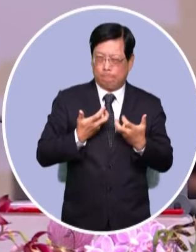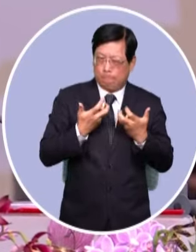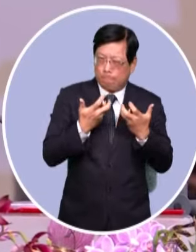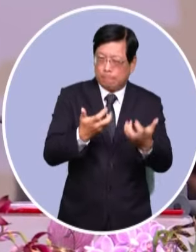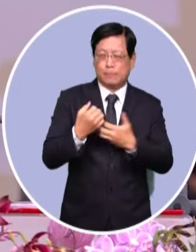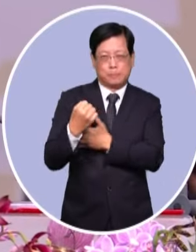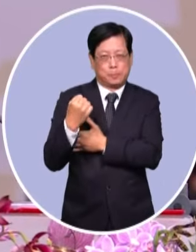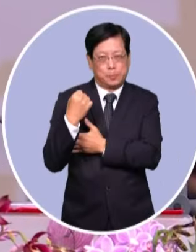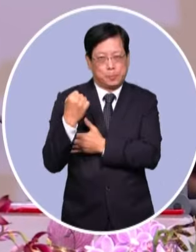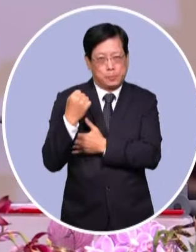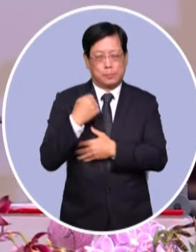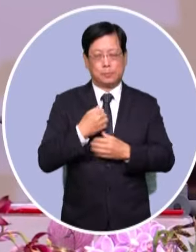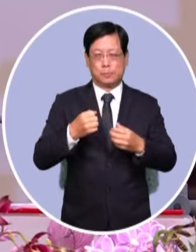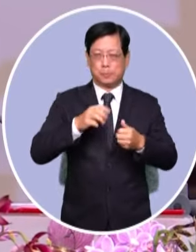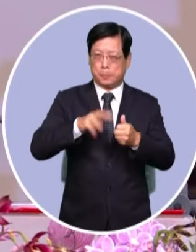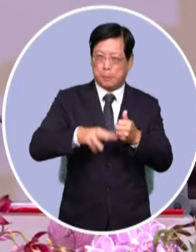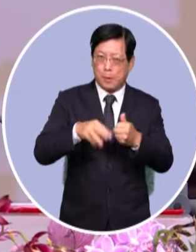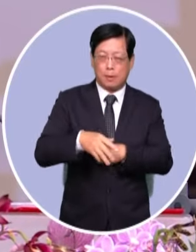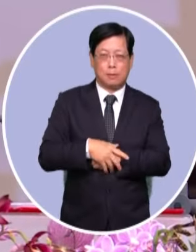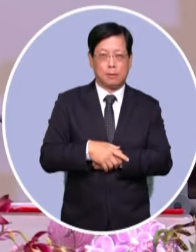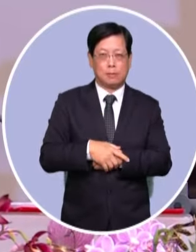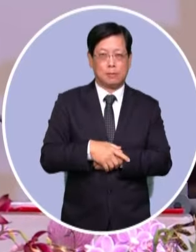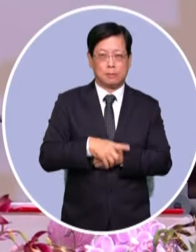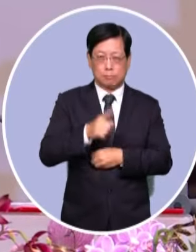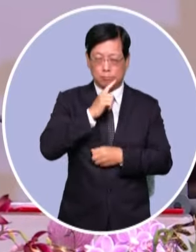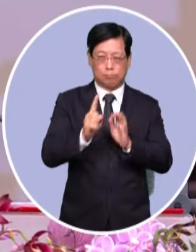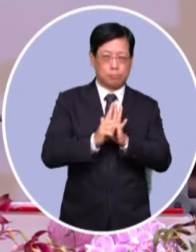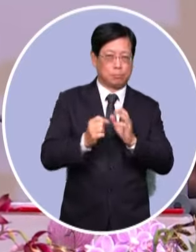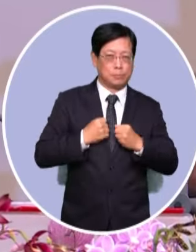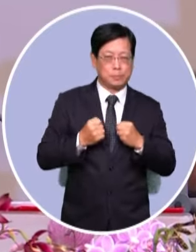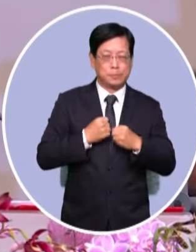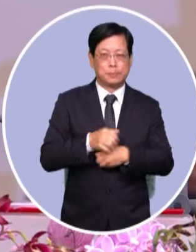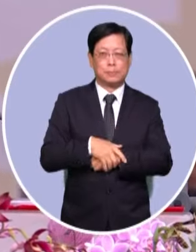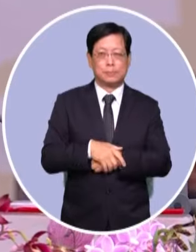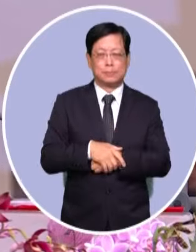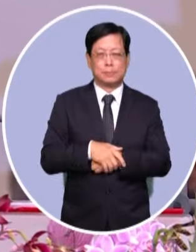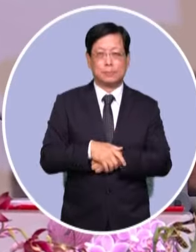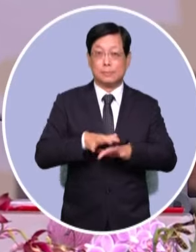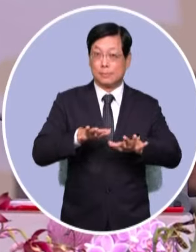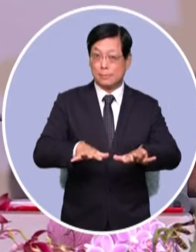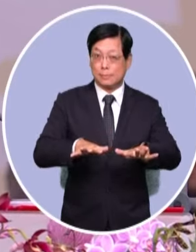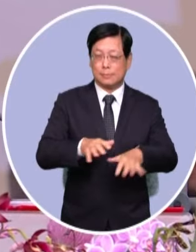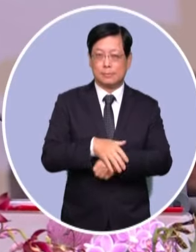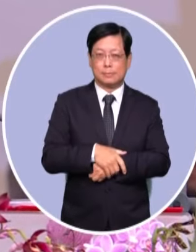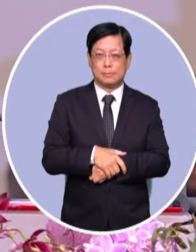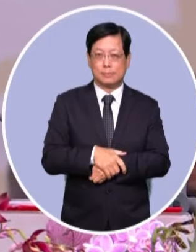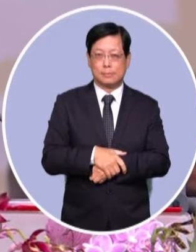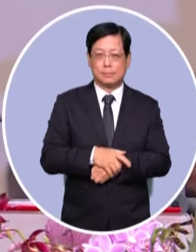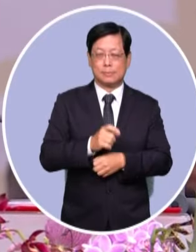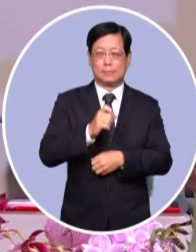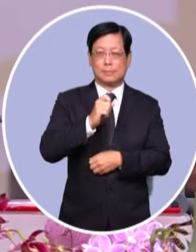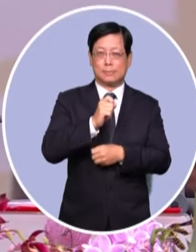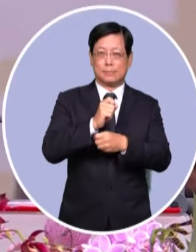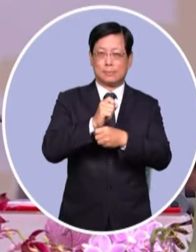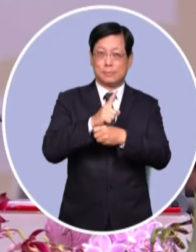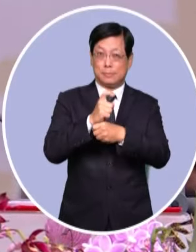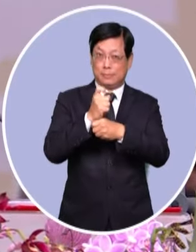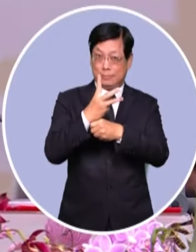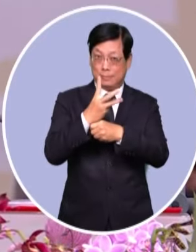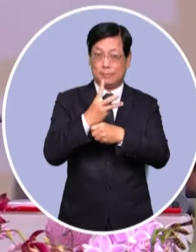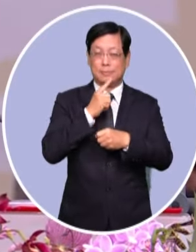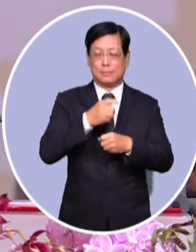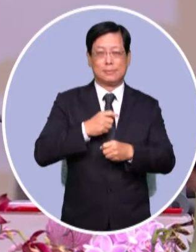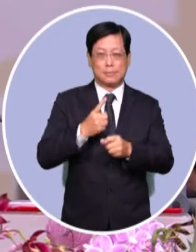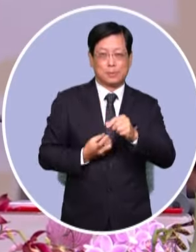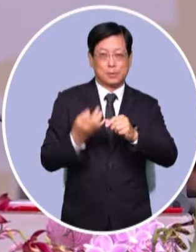来训练、来演练。那这一次113年的中华民国